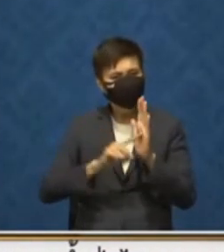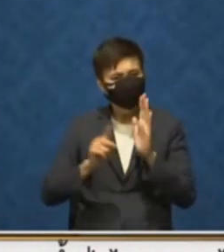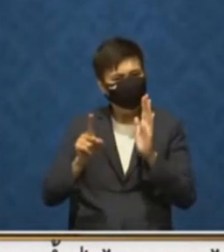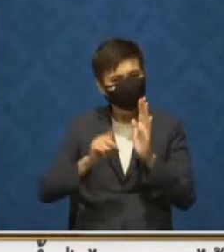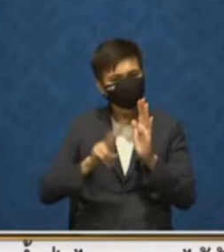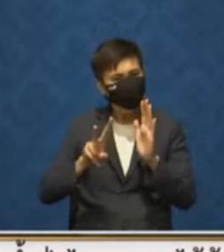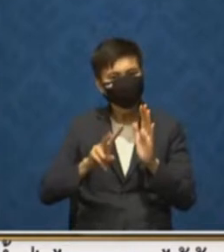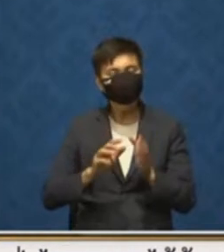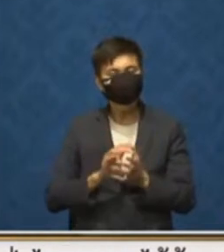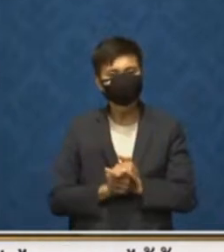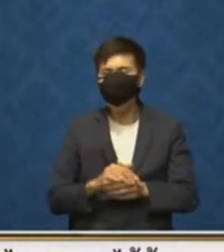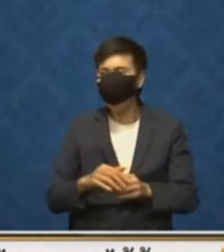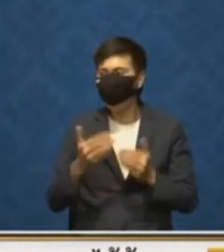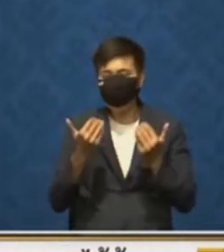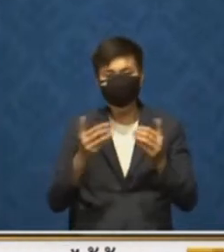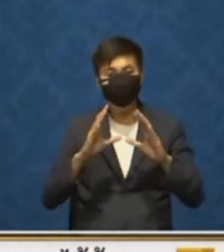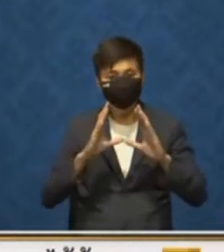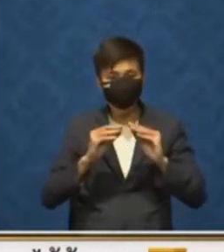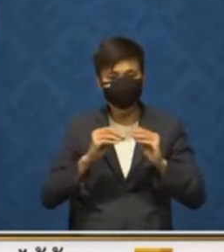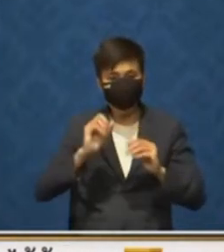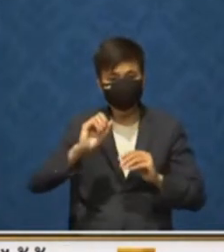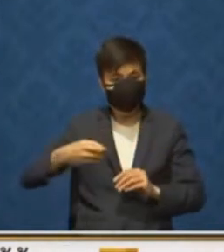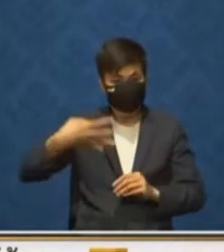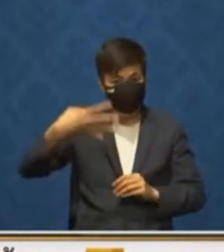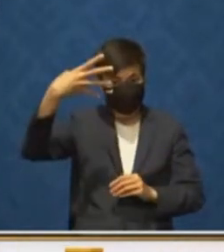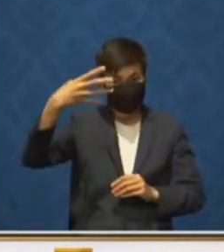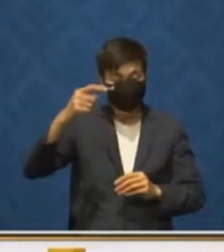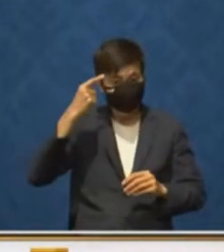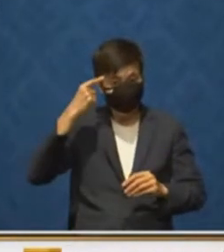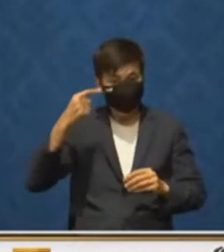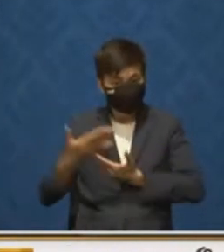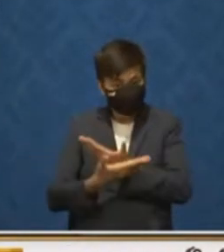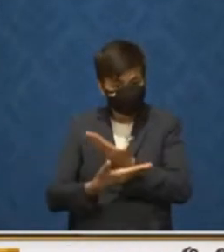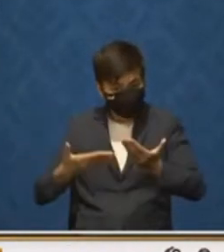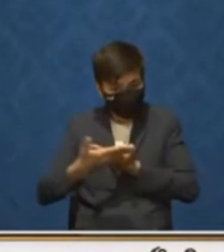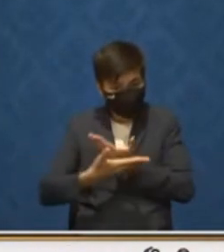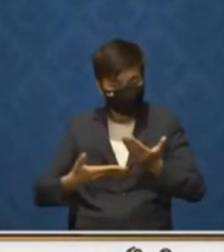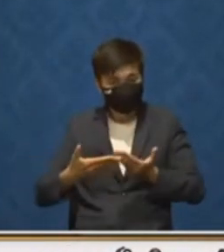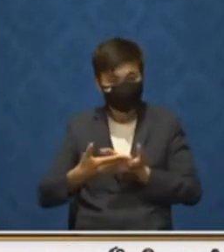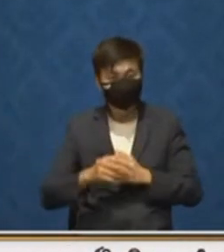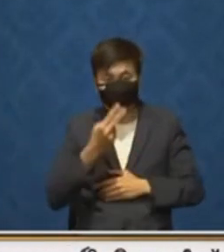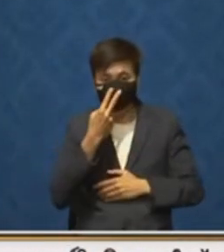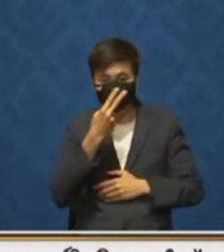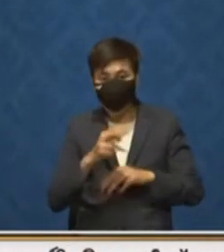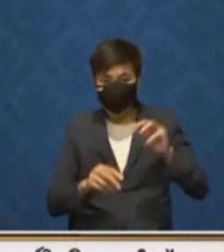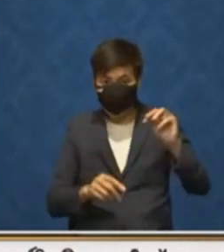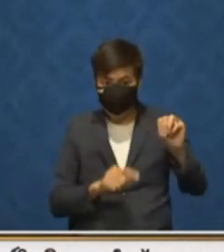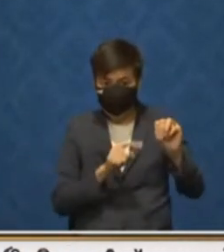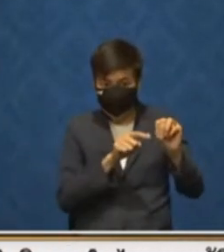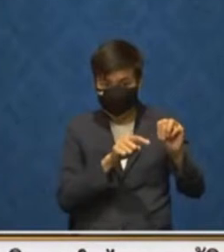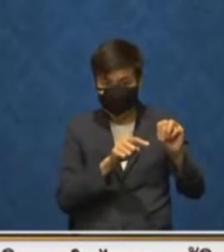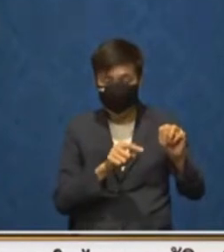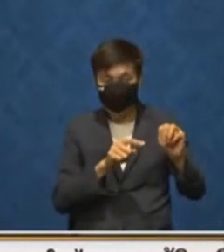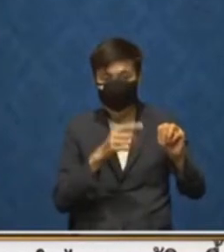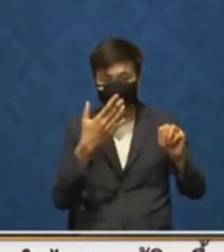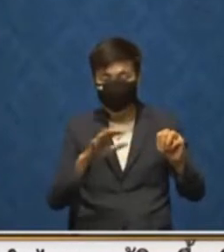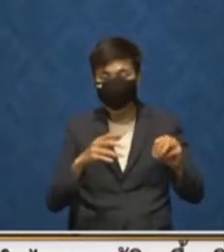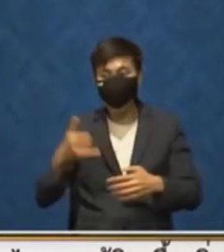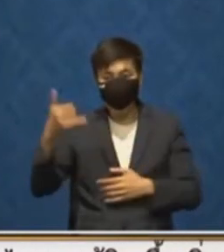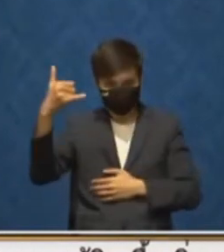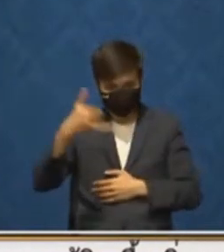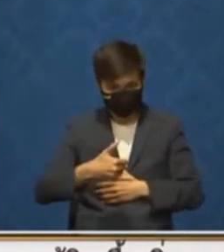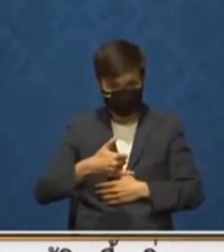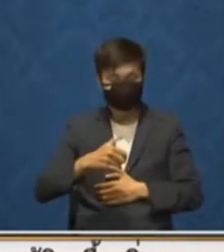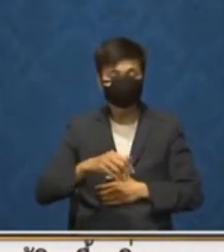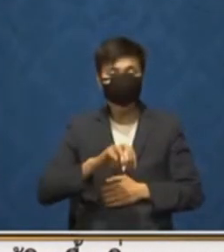สถานครับประชุมกันอยู่เขาพิจารณาหลายมาตราแล้วก็มากับสู่สภาผมถามว่าที่ท่านทำ